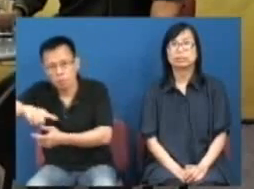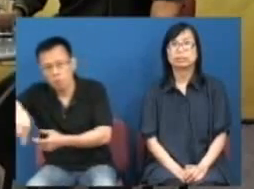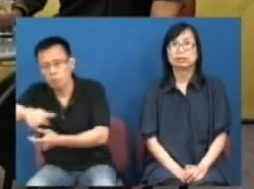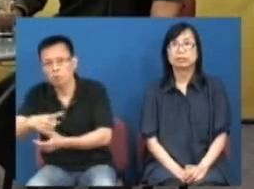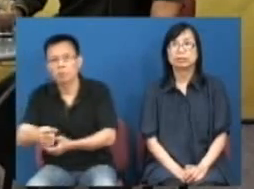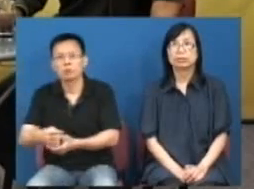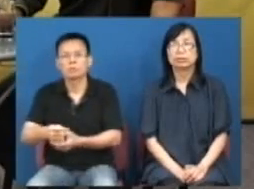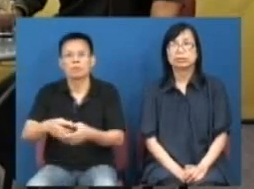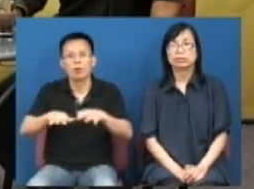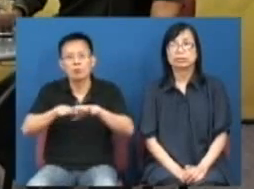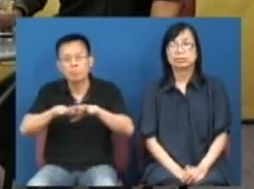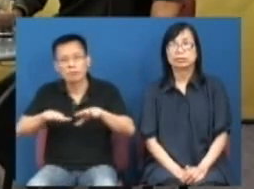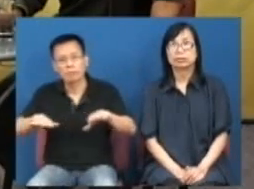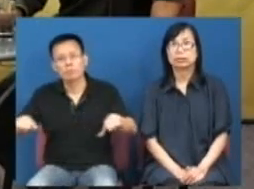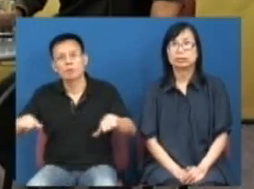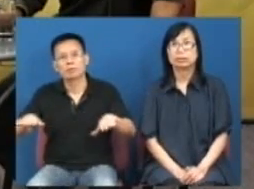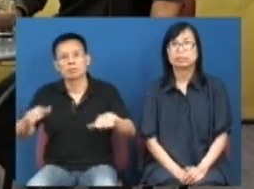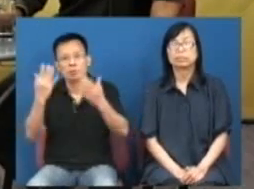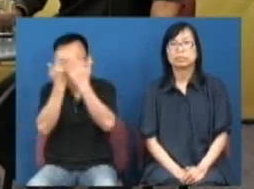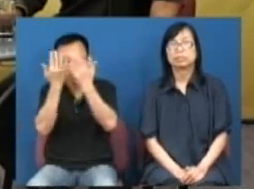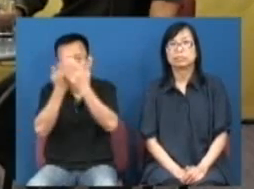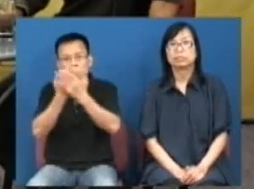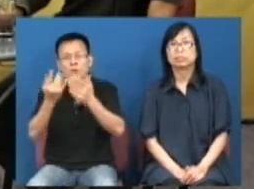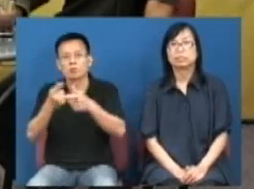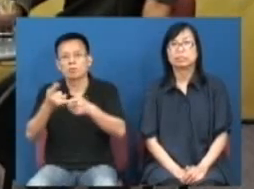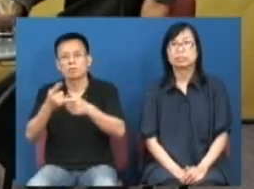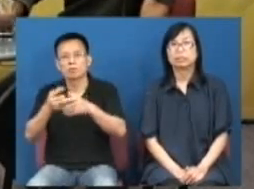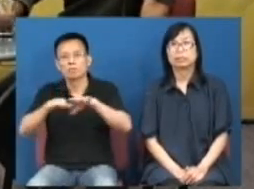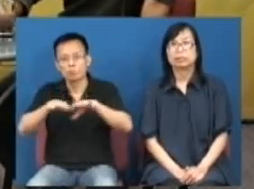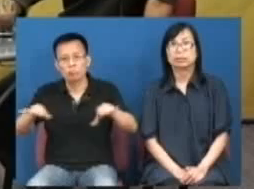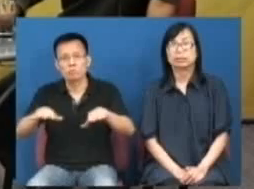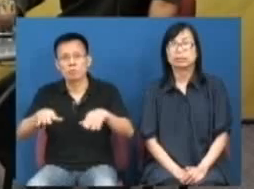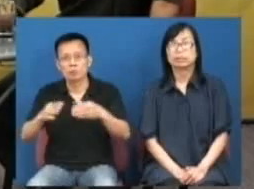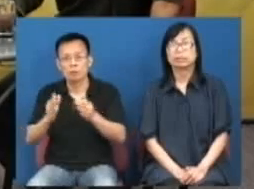平等嘅一個喺媒體上個待有個同等嘅待遇。